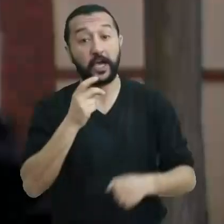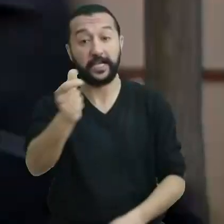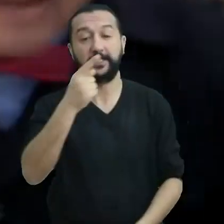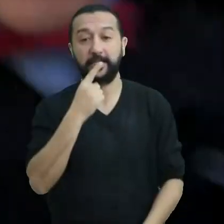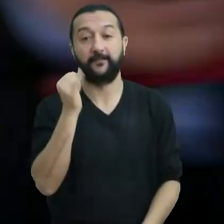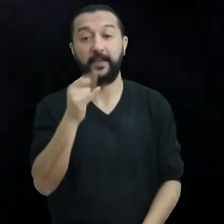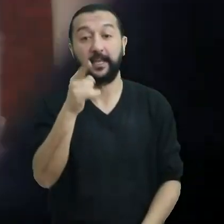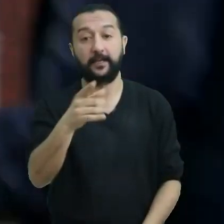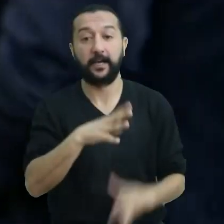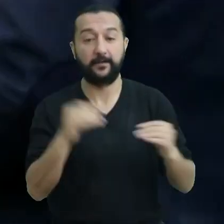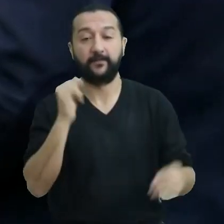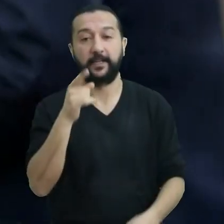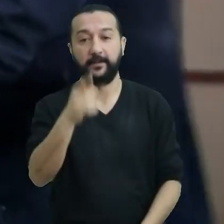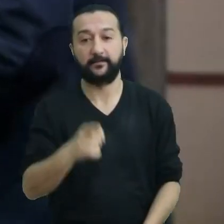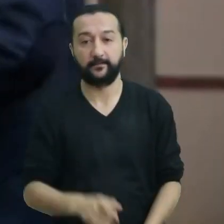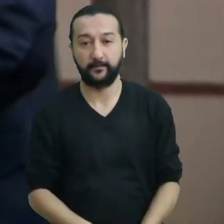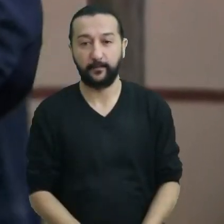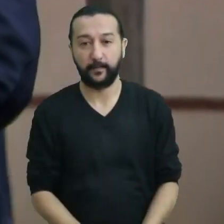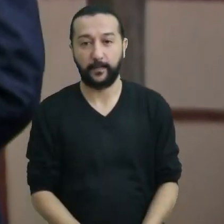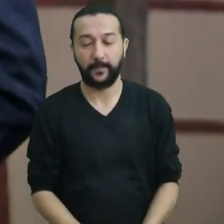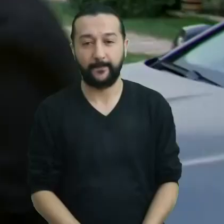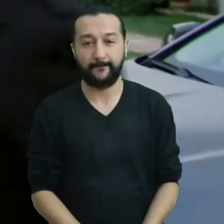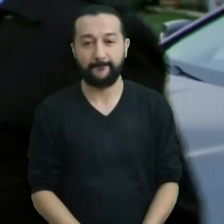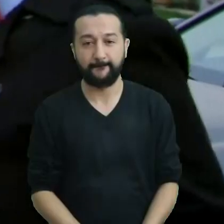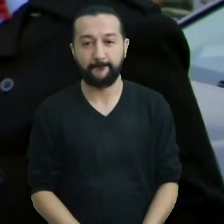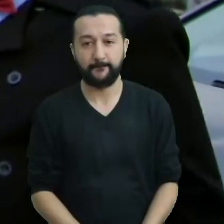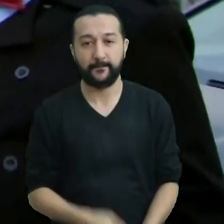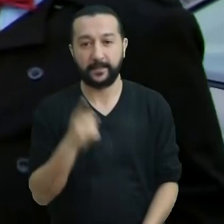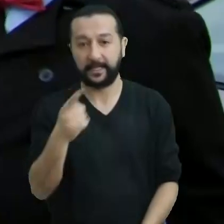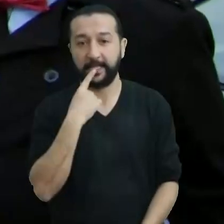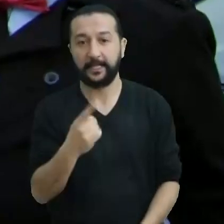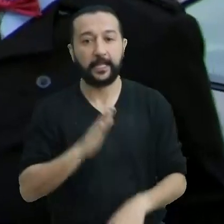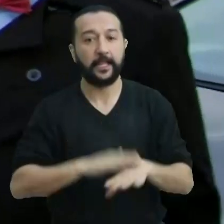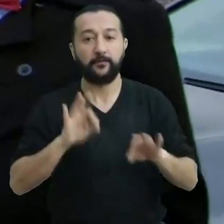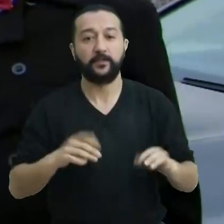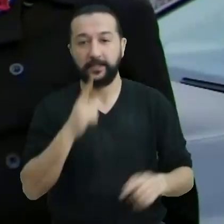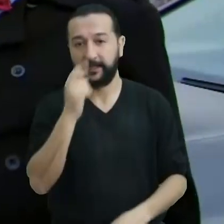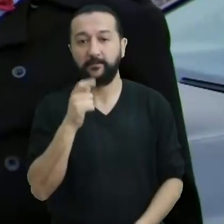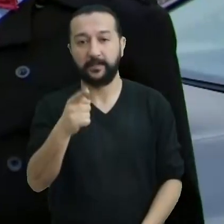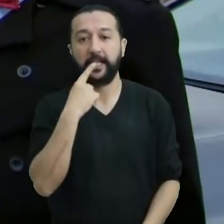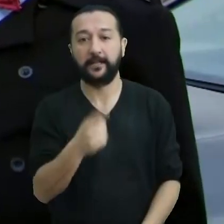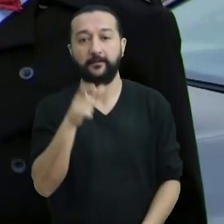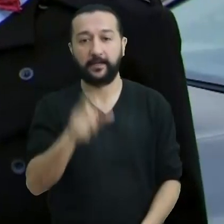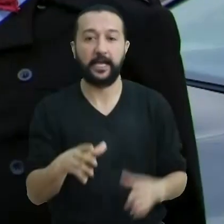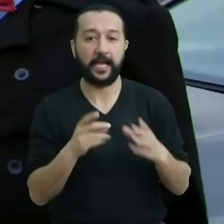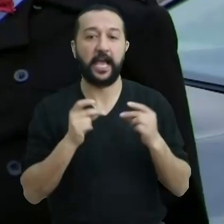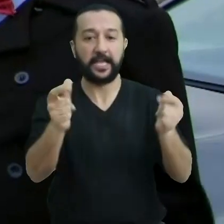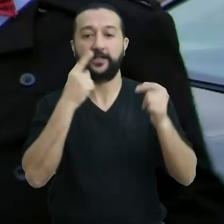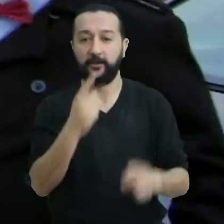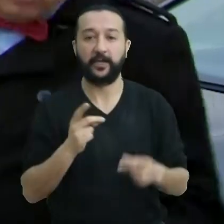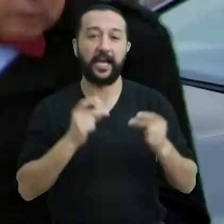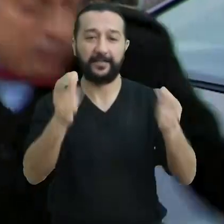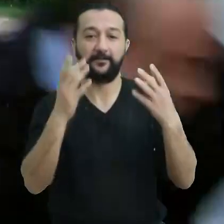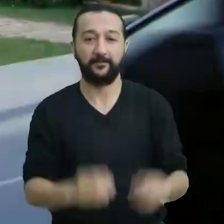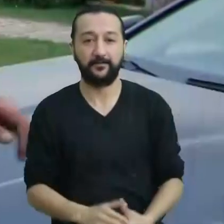Şükrü, kaybol Şükrü. Yumruklarını sıkmış, yüzü mosmor. Enişte şimdi ne yapıyoruz? Ne diyor? Kaçı diye